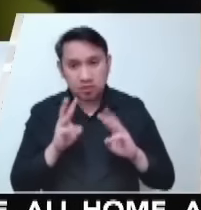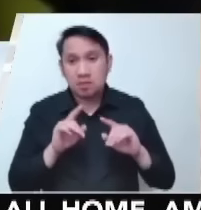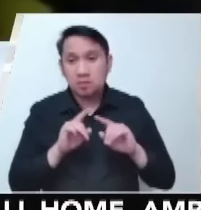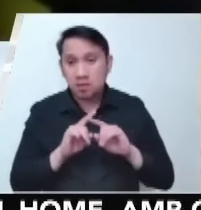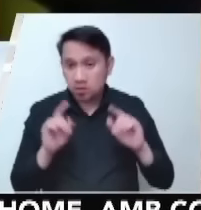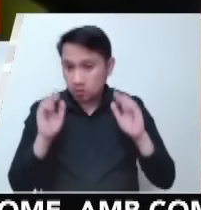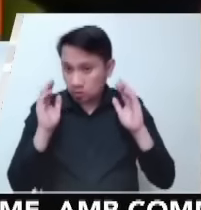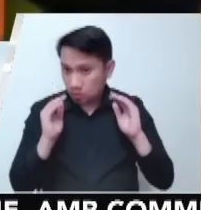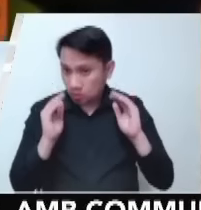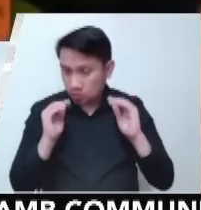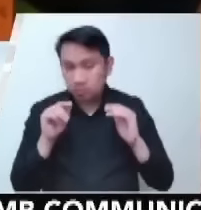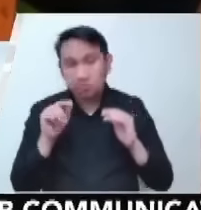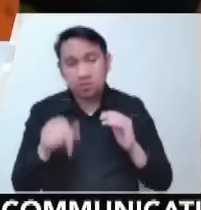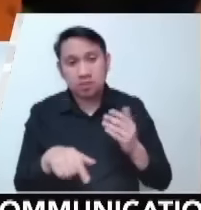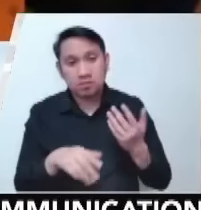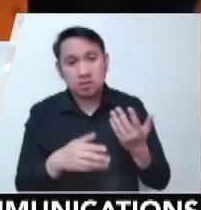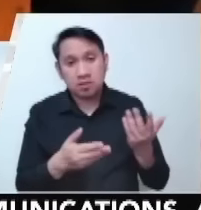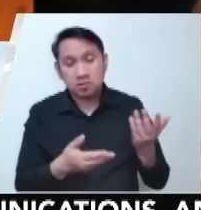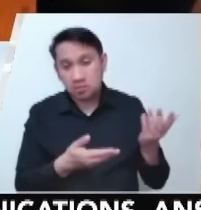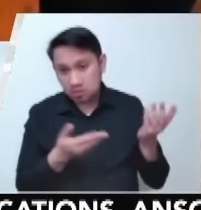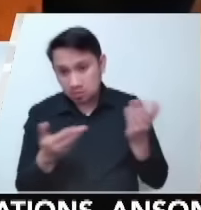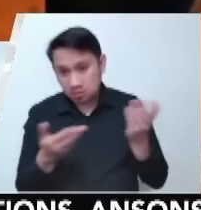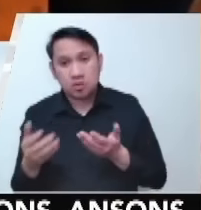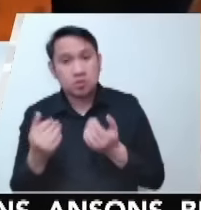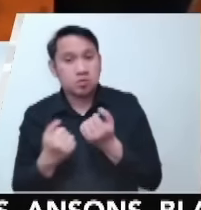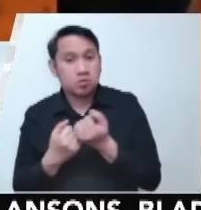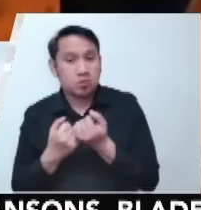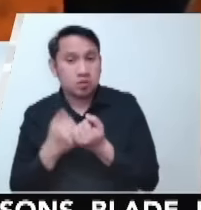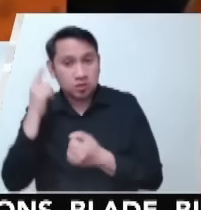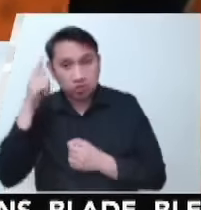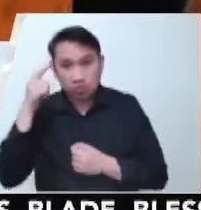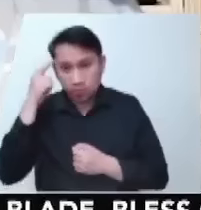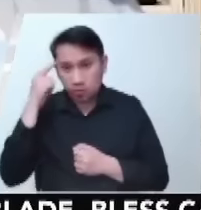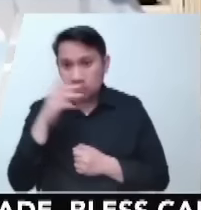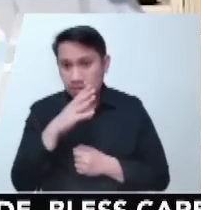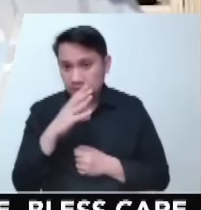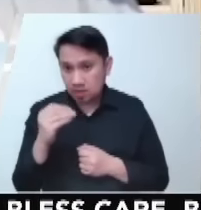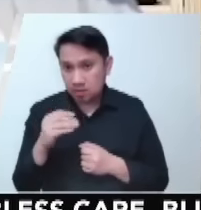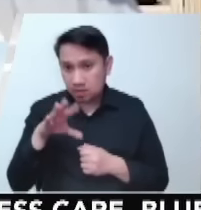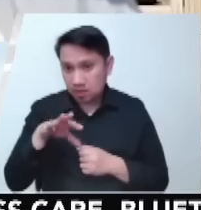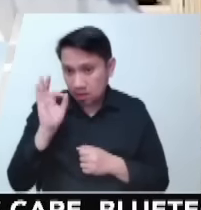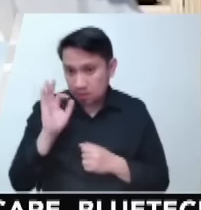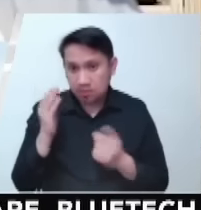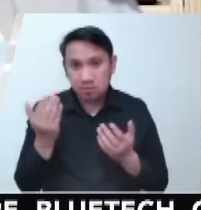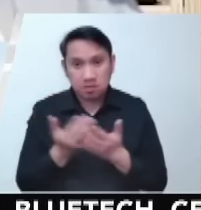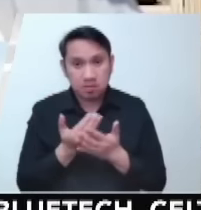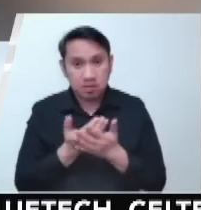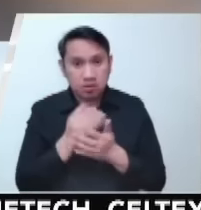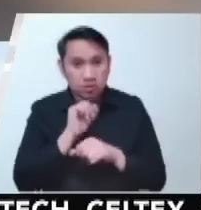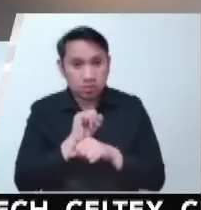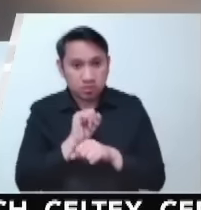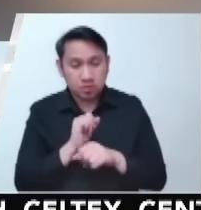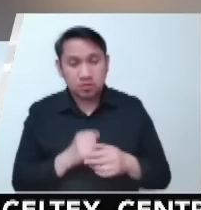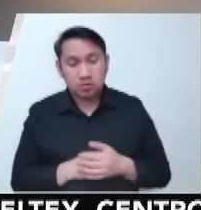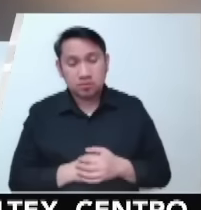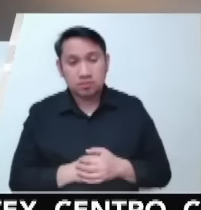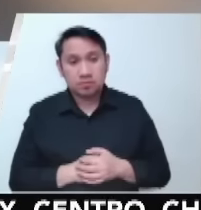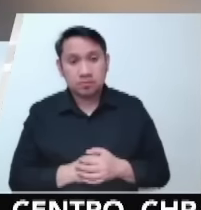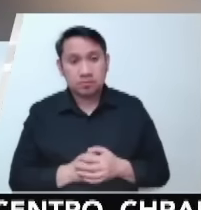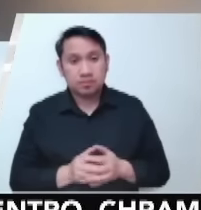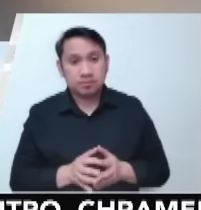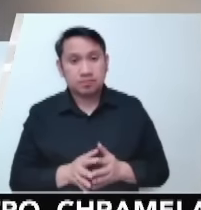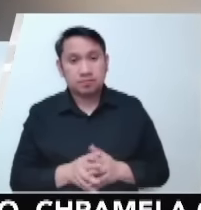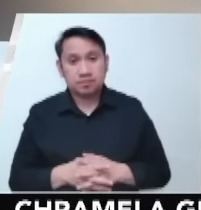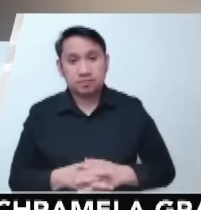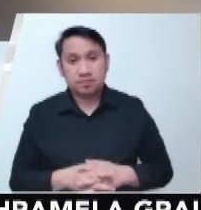makarating na rin sa kanilang ayuda ng gobyerno at makahanap na sila ng bagong trabaho tumatawa lang po kami pero maano na masakit na masakit